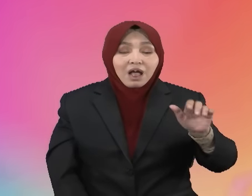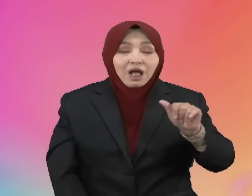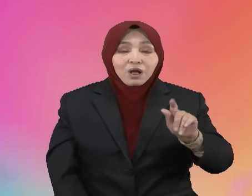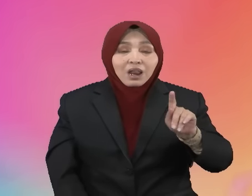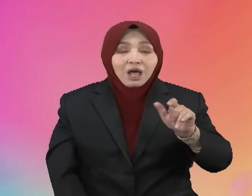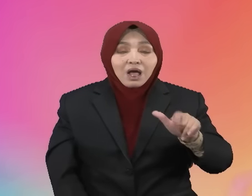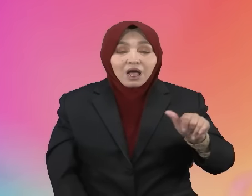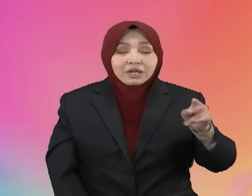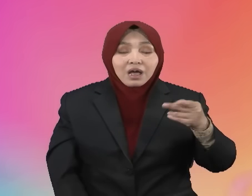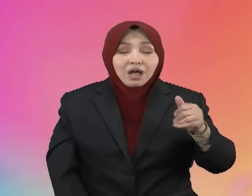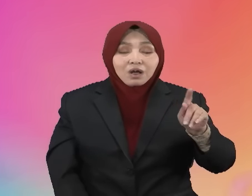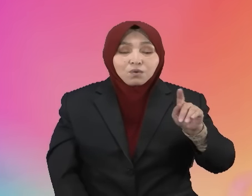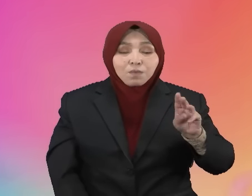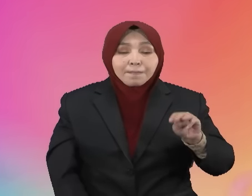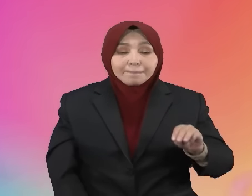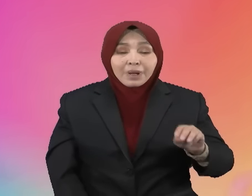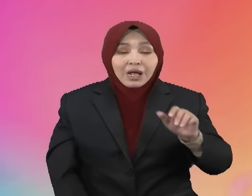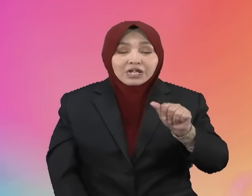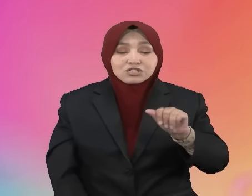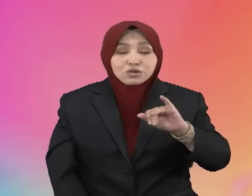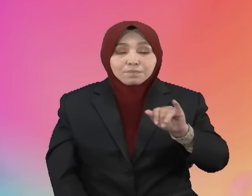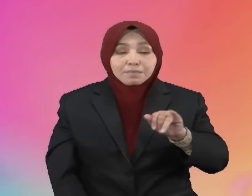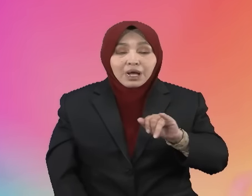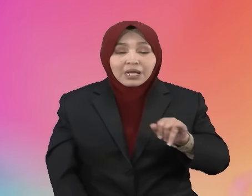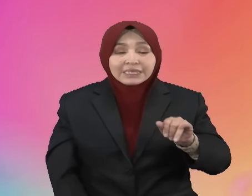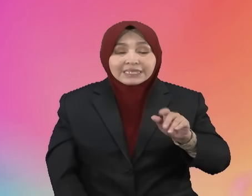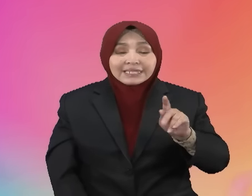شَاءَ لَهَدَاكُمْ